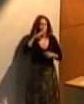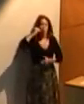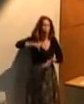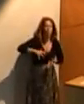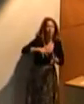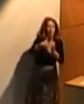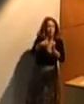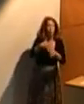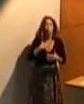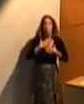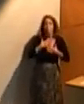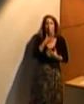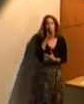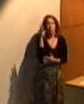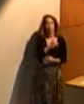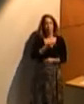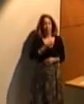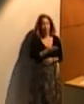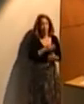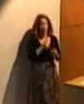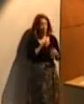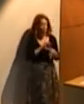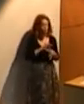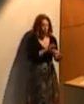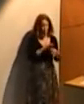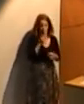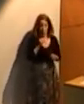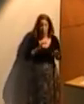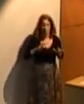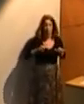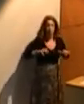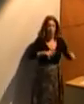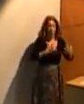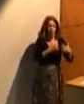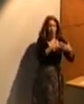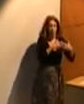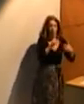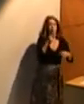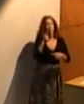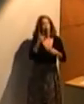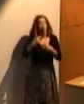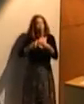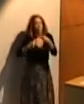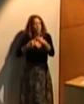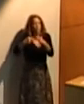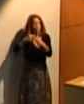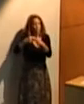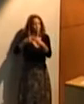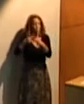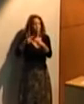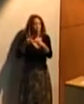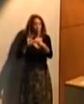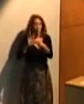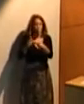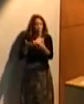me semble-t-il cette nature de relation parfaite on confondre relation est simple construction lego revient appréhender le corps humain